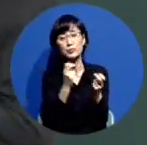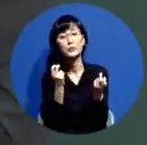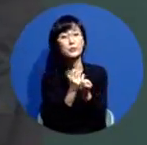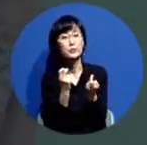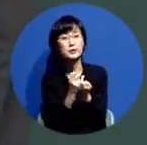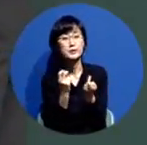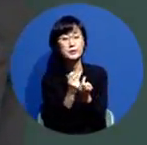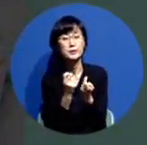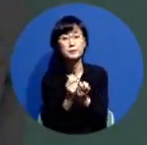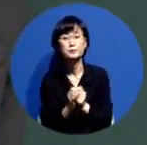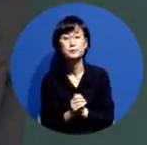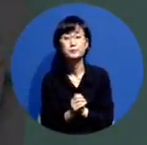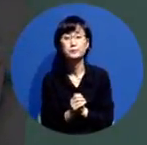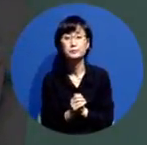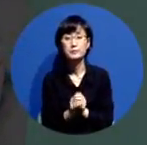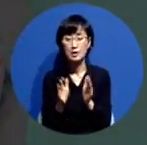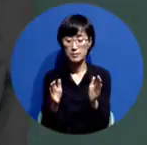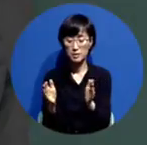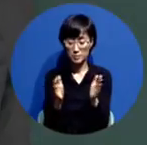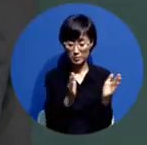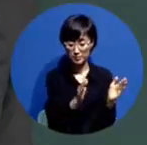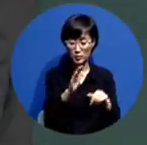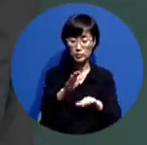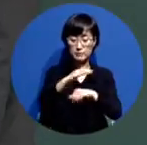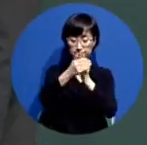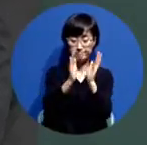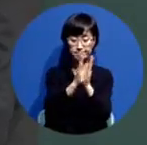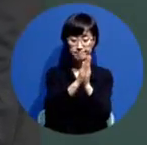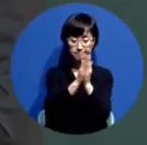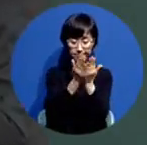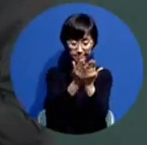在这种情况之下，我们该做什么呢？ 오늘 본문의 말씀에 잘 나와 있습니다.